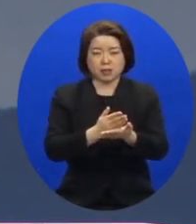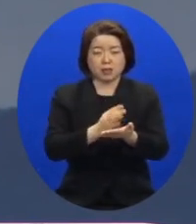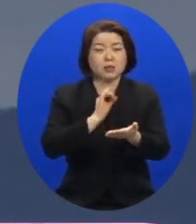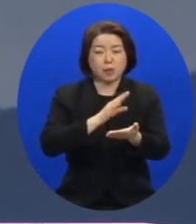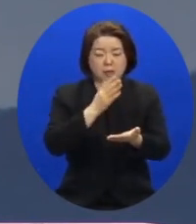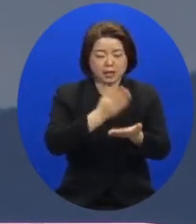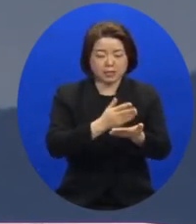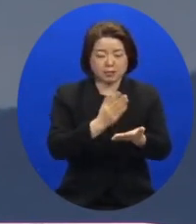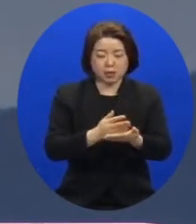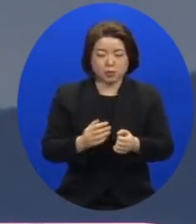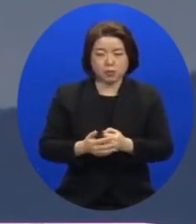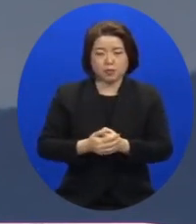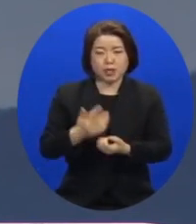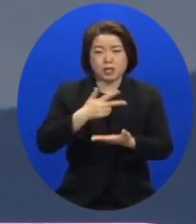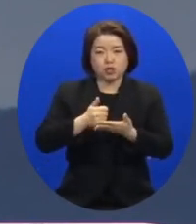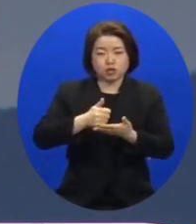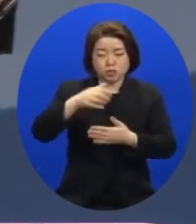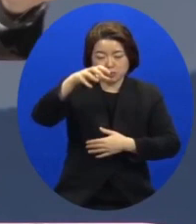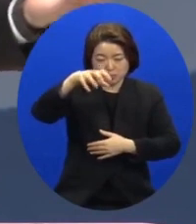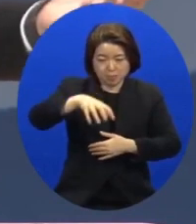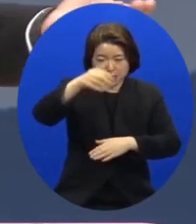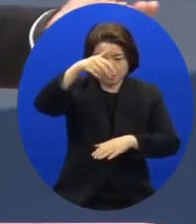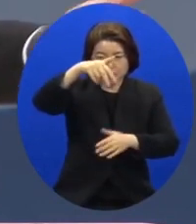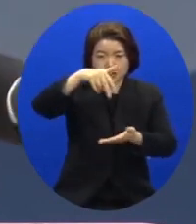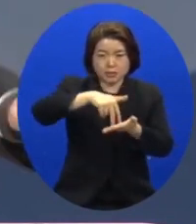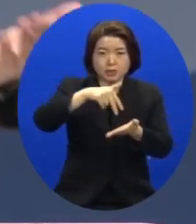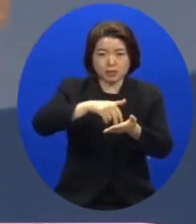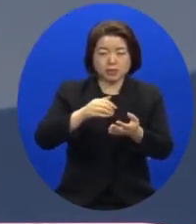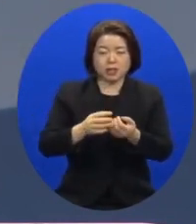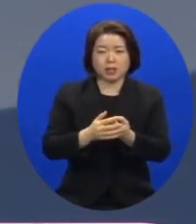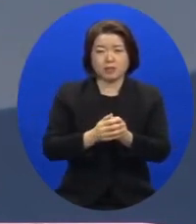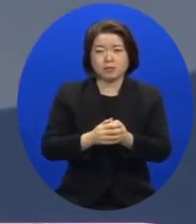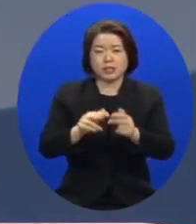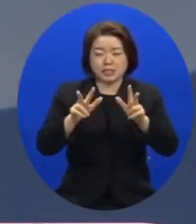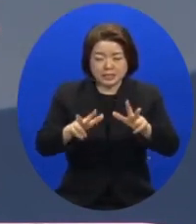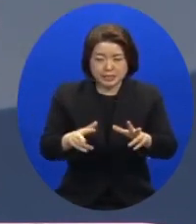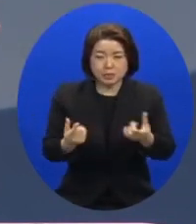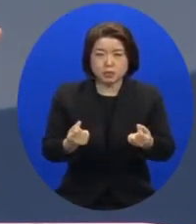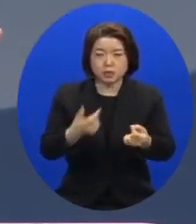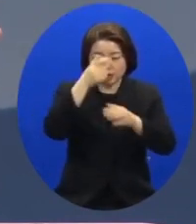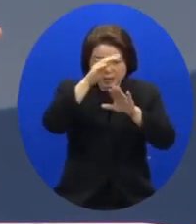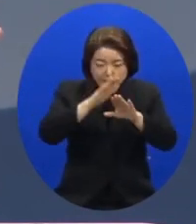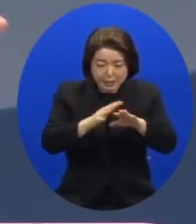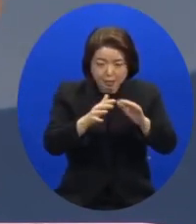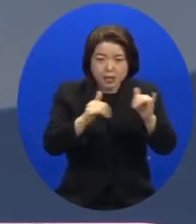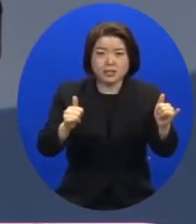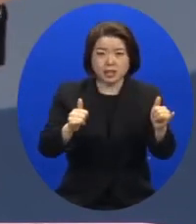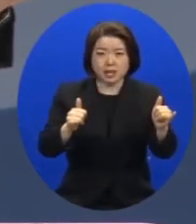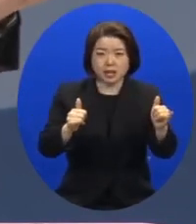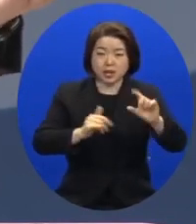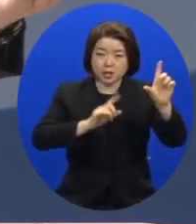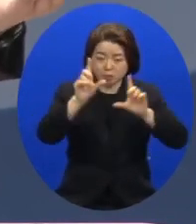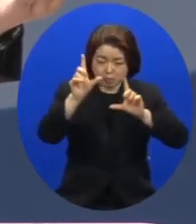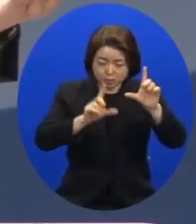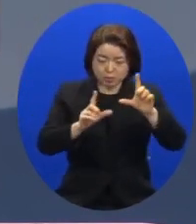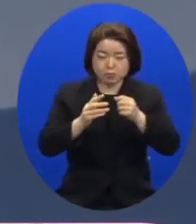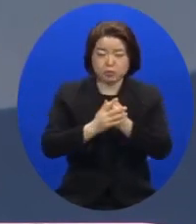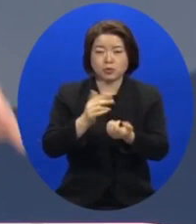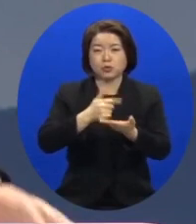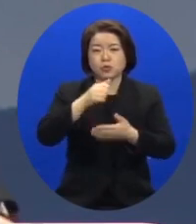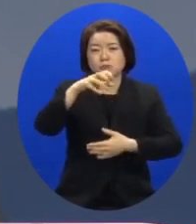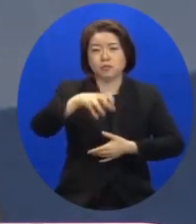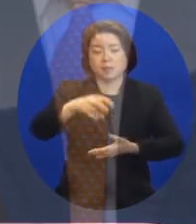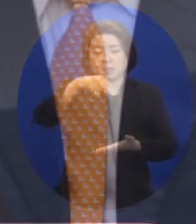마지막 때 주님 앞에 설 때 그때도 지금처럼 이렇게 예배하는 잘 자로써 주님 앞에 설 수 있게 되기를